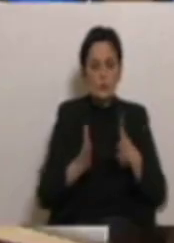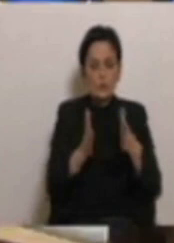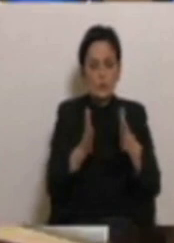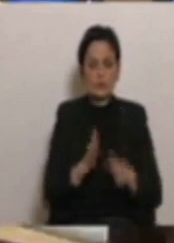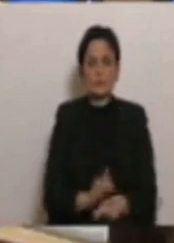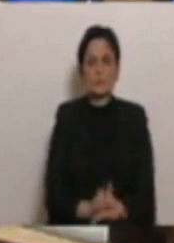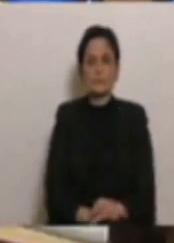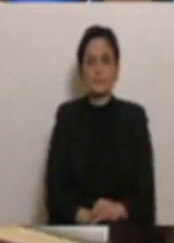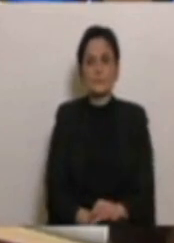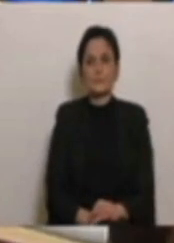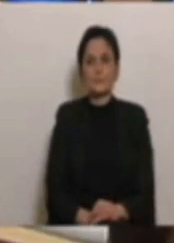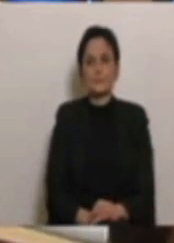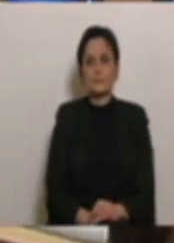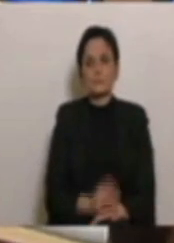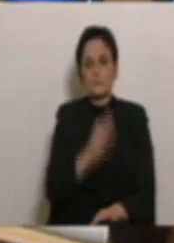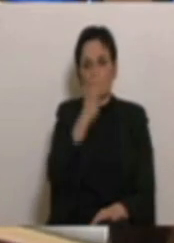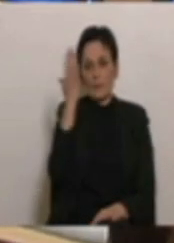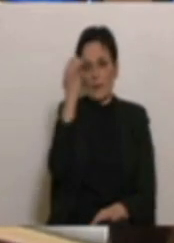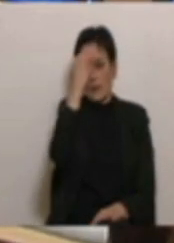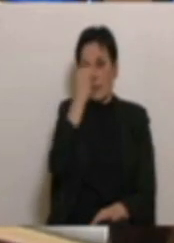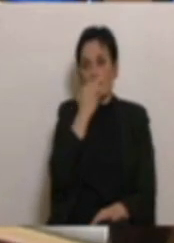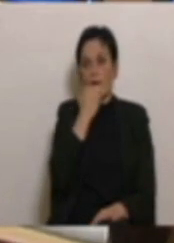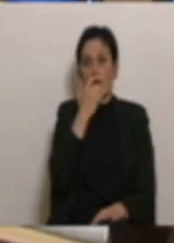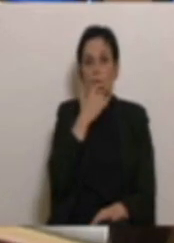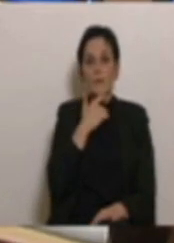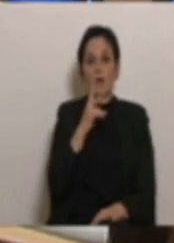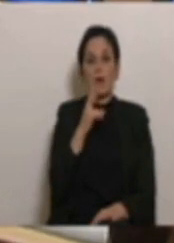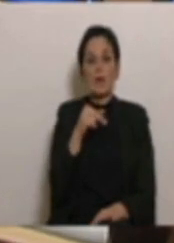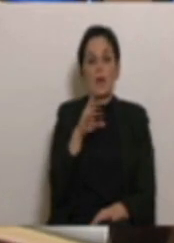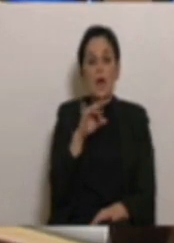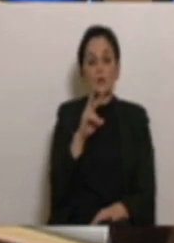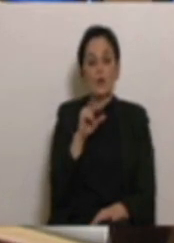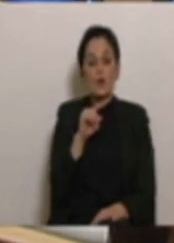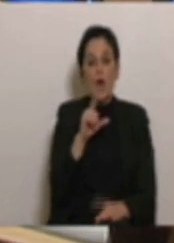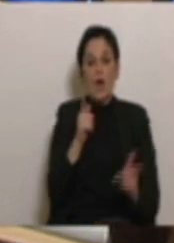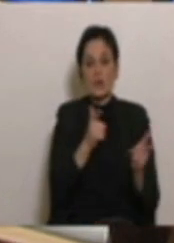დიდი მადლობა ბატონ ლადო კახაძე, მოემზადება ქალბატონი ხათუნას.